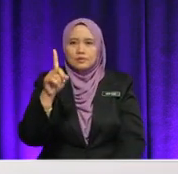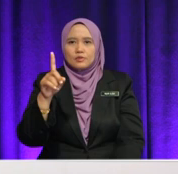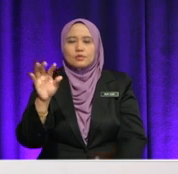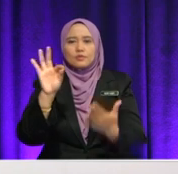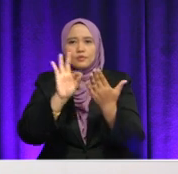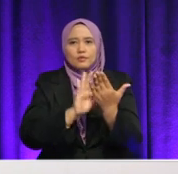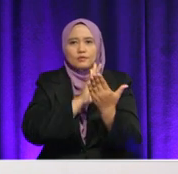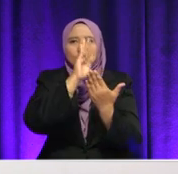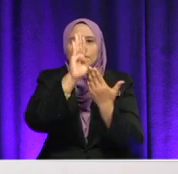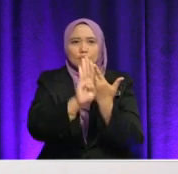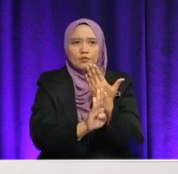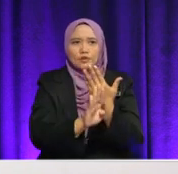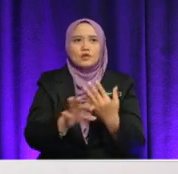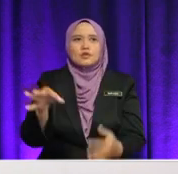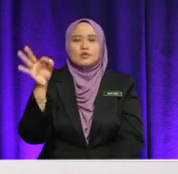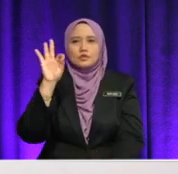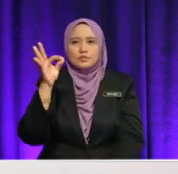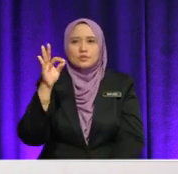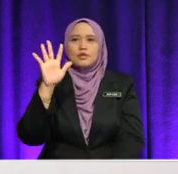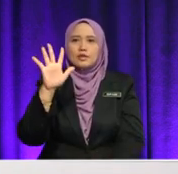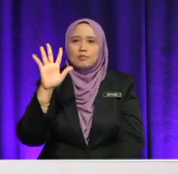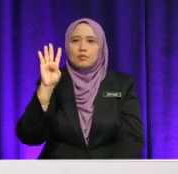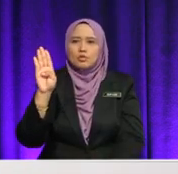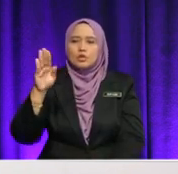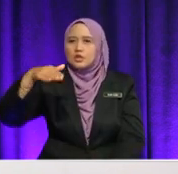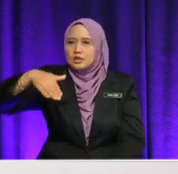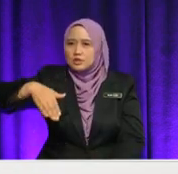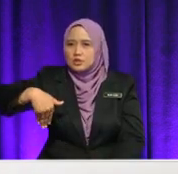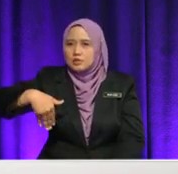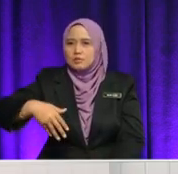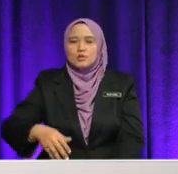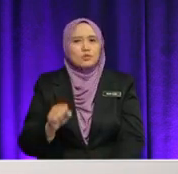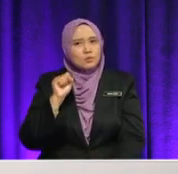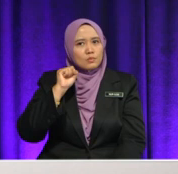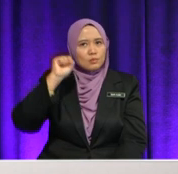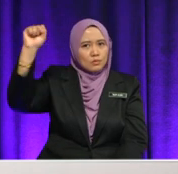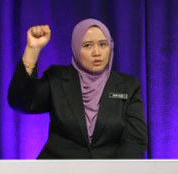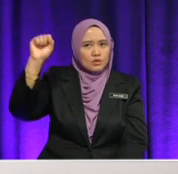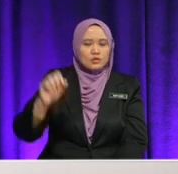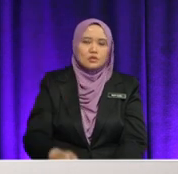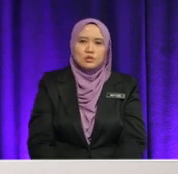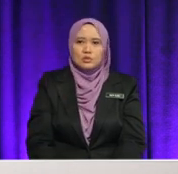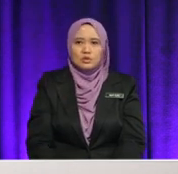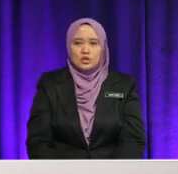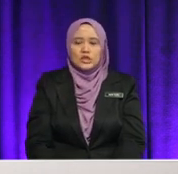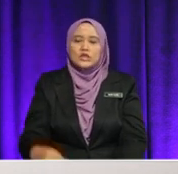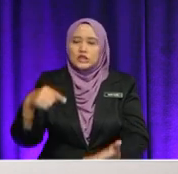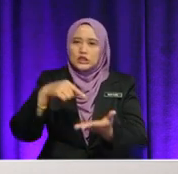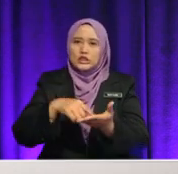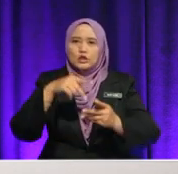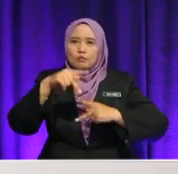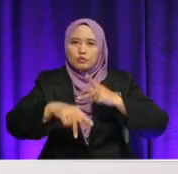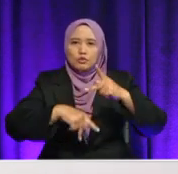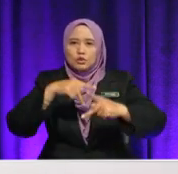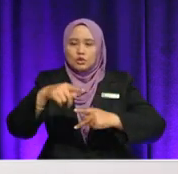Februari 1954 sebelum merdeka kenapa Sebab ini adalah proses untuk ke arah kemerdekaan yang